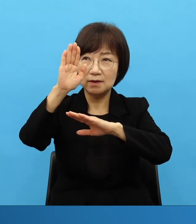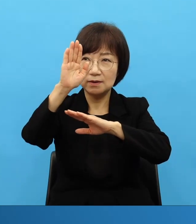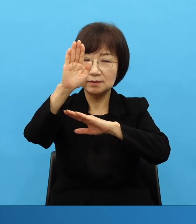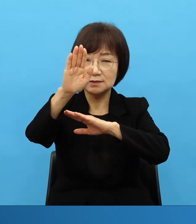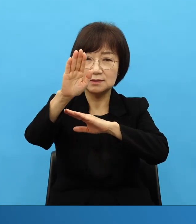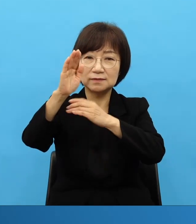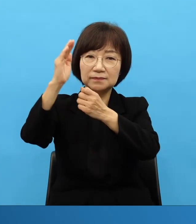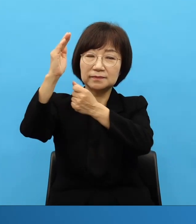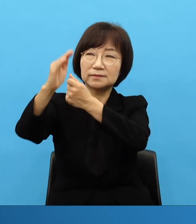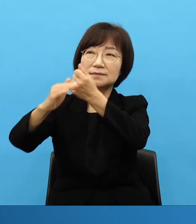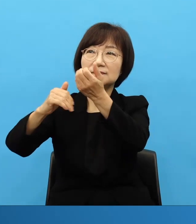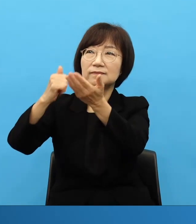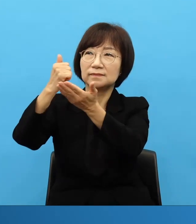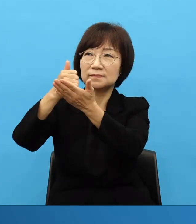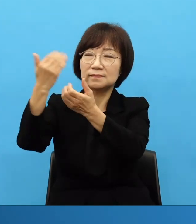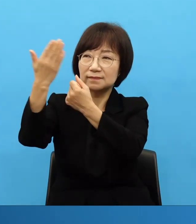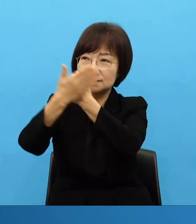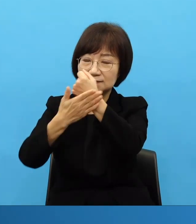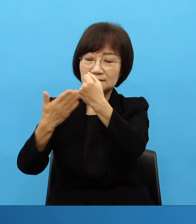넘어서